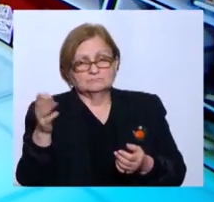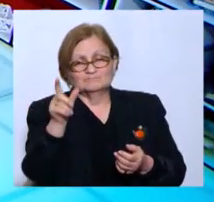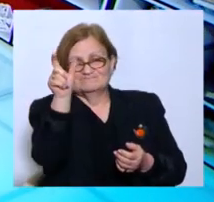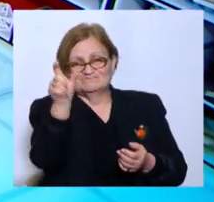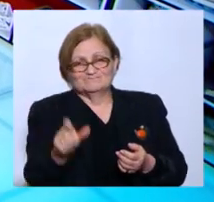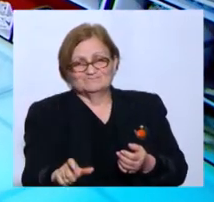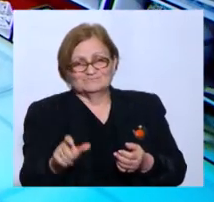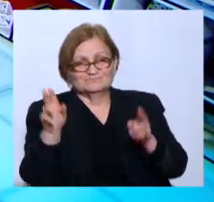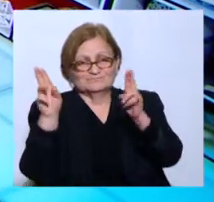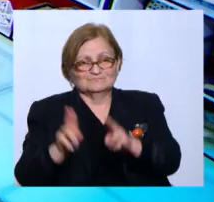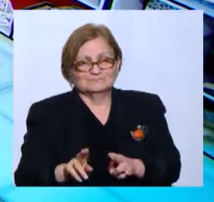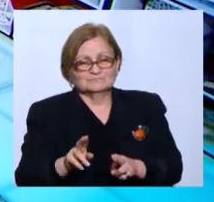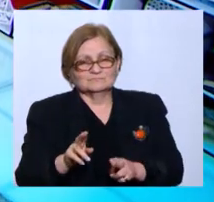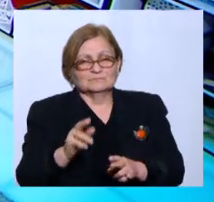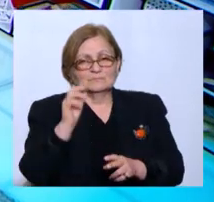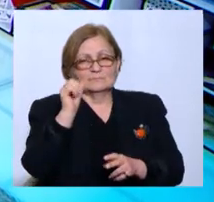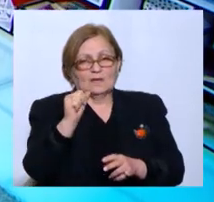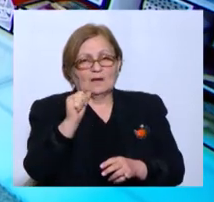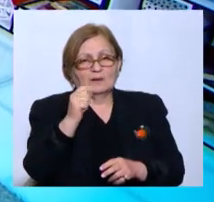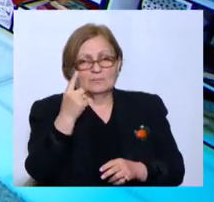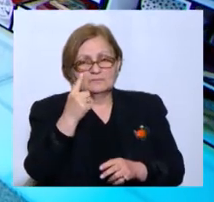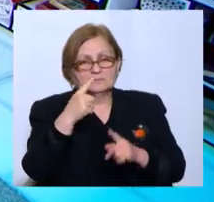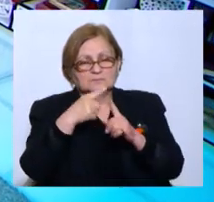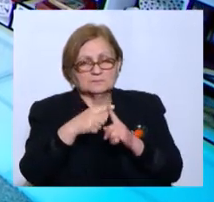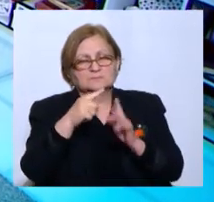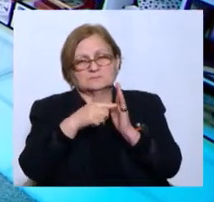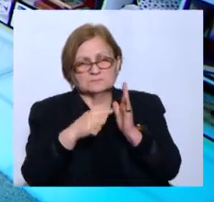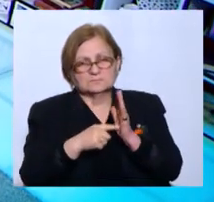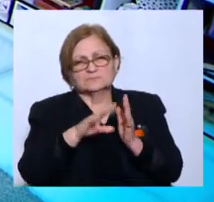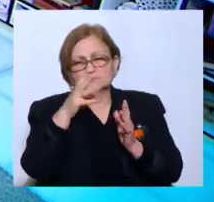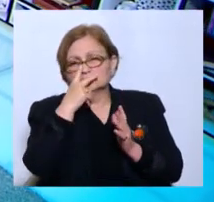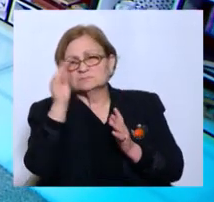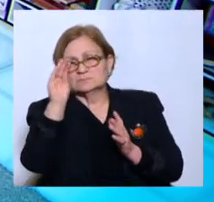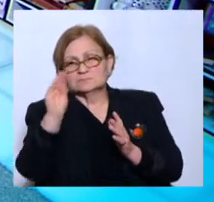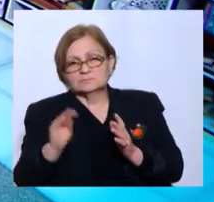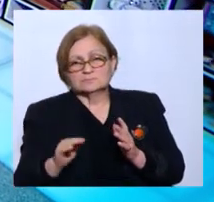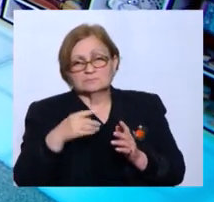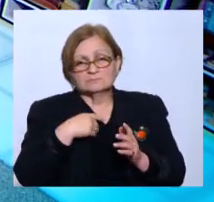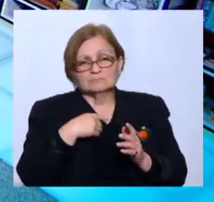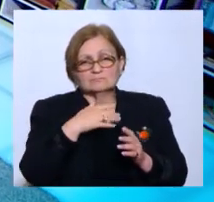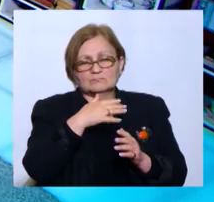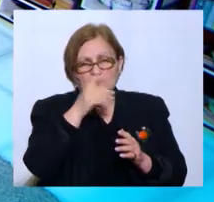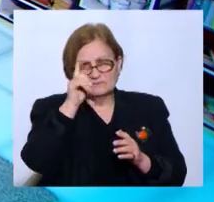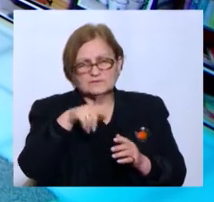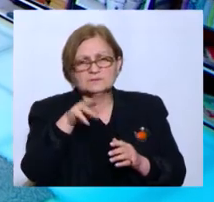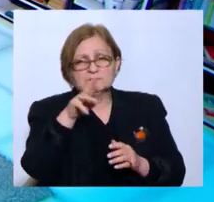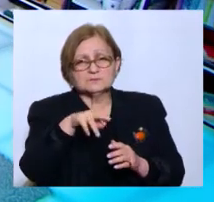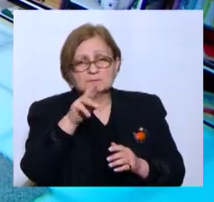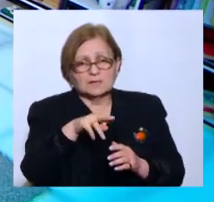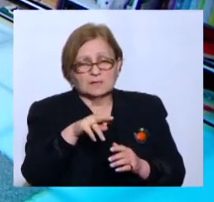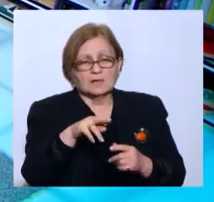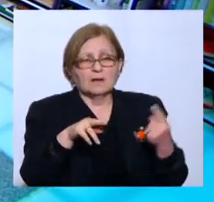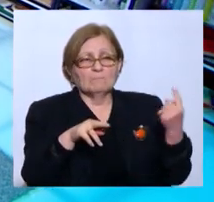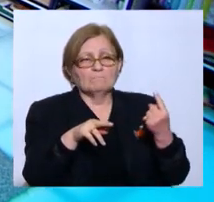იმოცებული, რომ SN-ი არის A-პირველს პლუს AN-ი გამრავლებული ეზე შეფარდებული 2-თან და რადგან ჩვენ D ვიცით და პირველი წევრი,